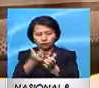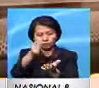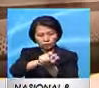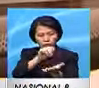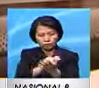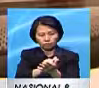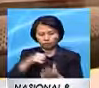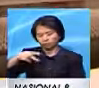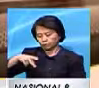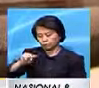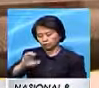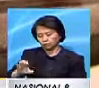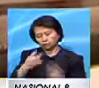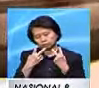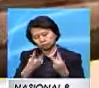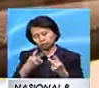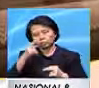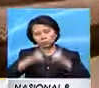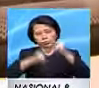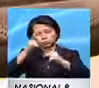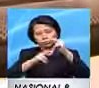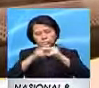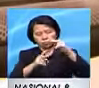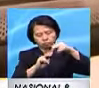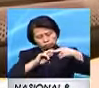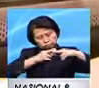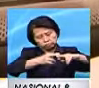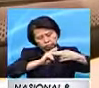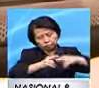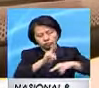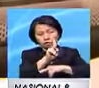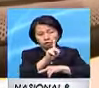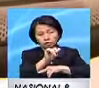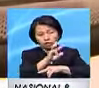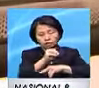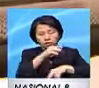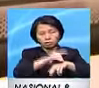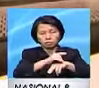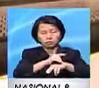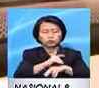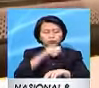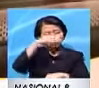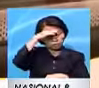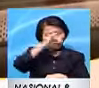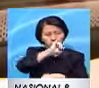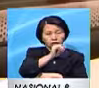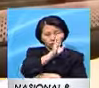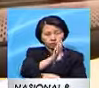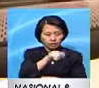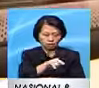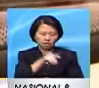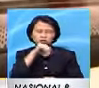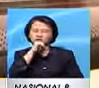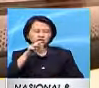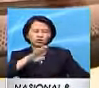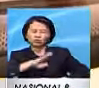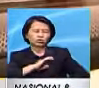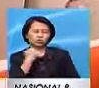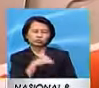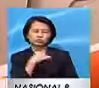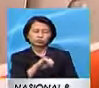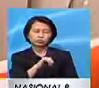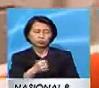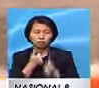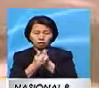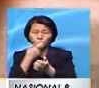tersebut pac mendapati pembinaan Depo penyelenggaraan ktnb di kempas Baru Johor Bahru adalah kurang memuaskan